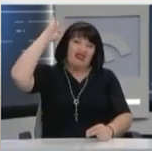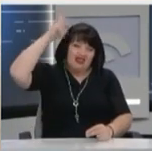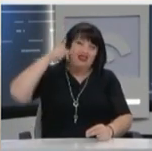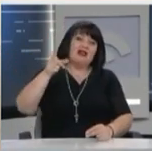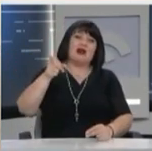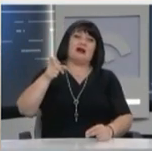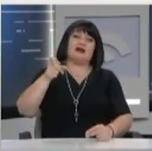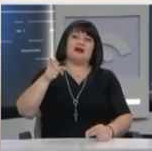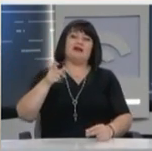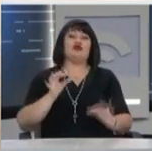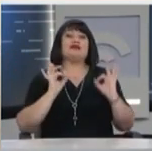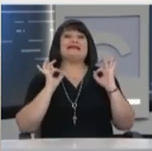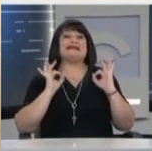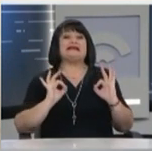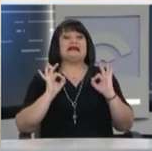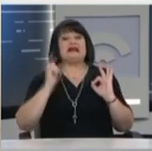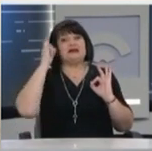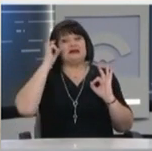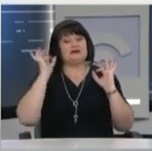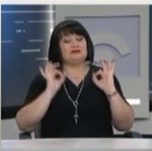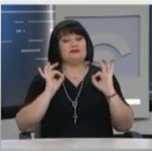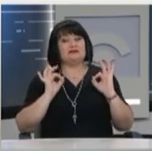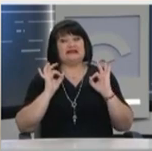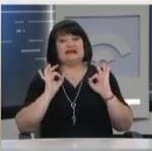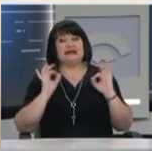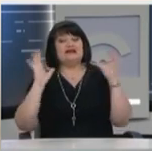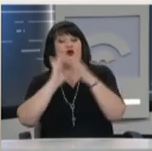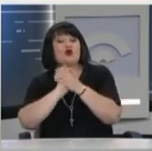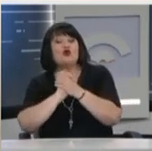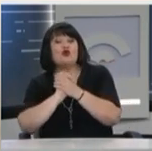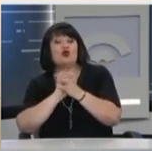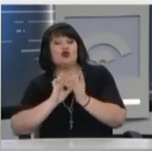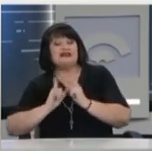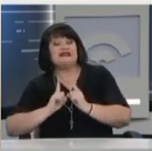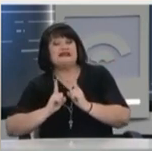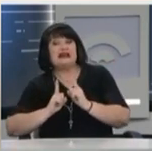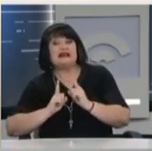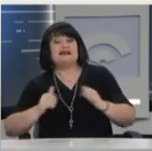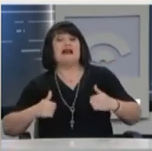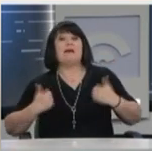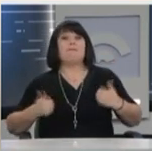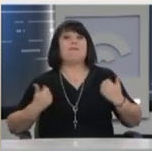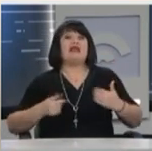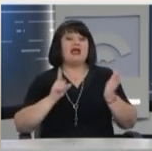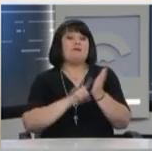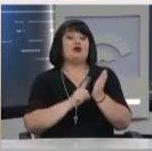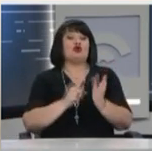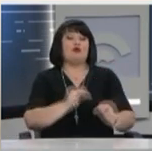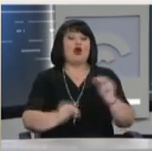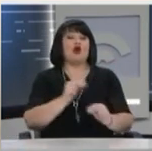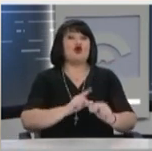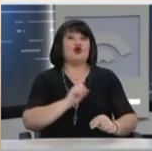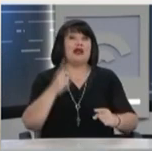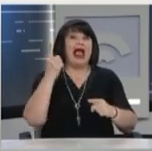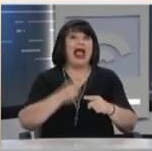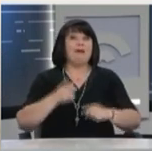Σύνεση. Όχι συνένεση, σύνεση εθνική. Είναι σημαντικό. Προσέξτε, όχι παιχνίδια με εκλογικούς νόμους.